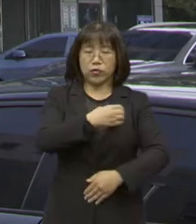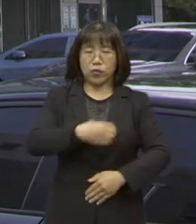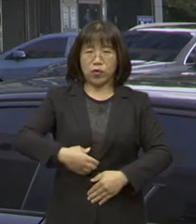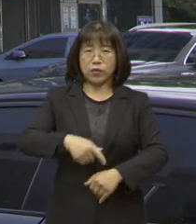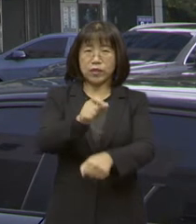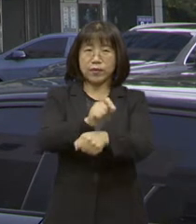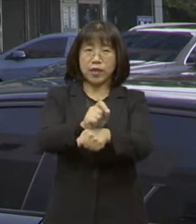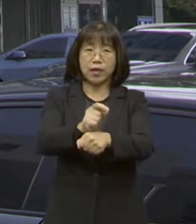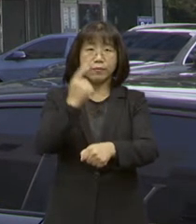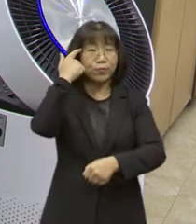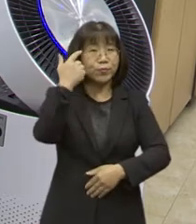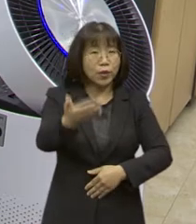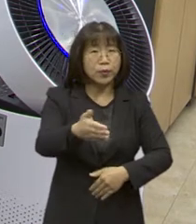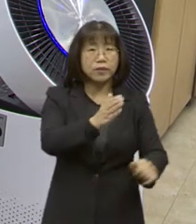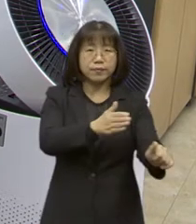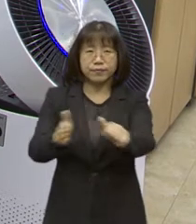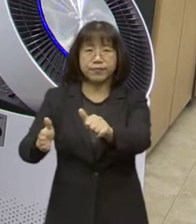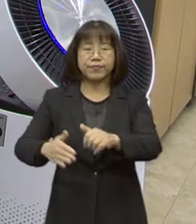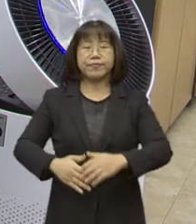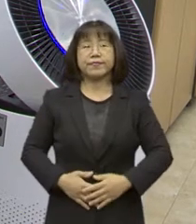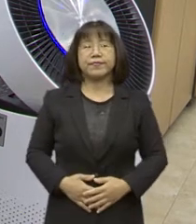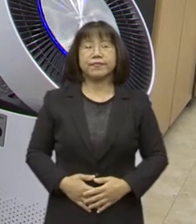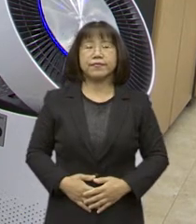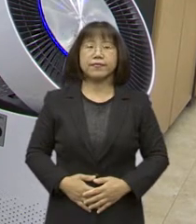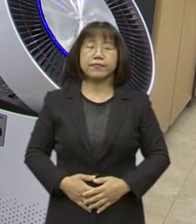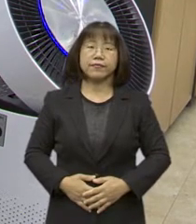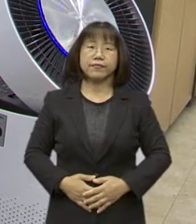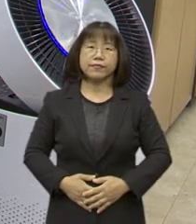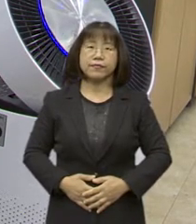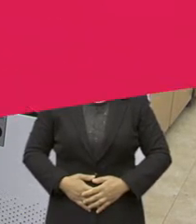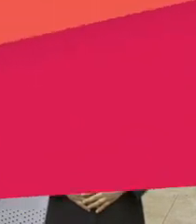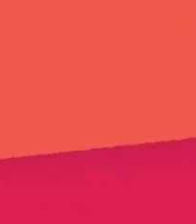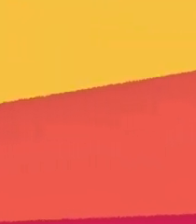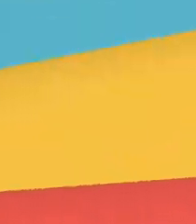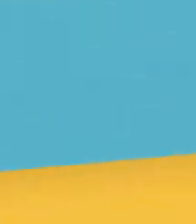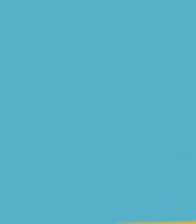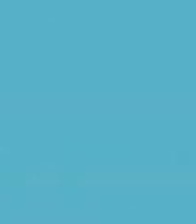복지정책과 각동 주민센터로 문의하면 됩니다.